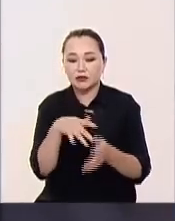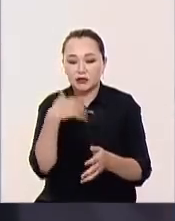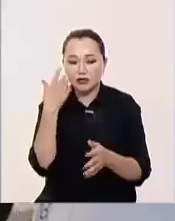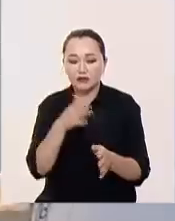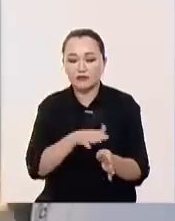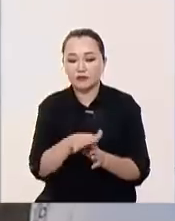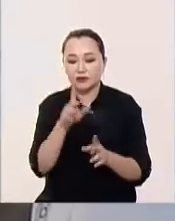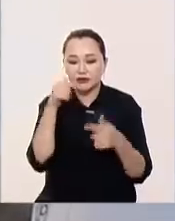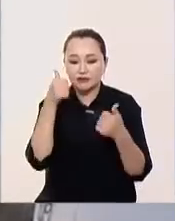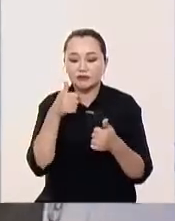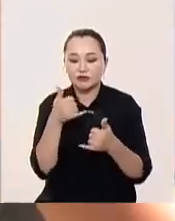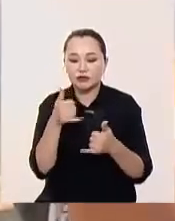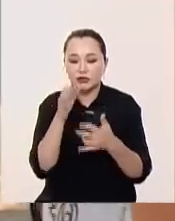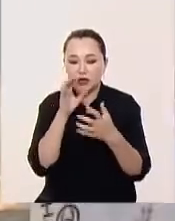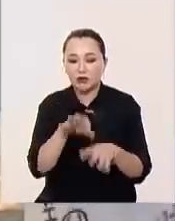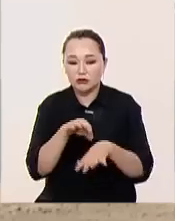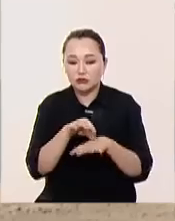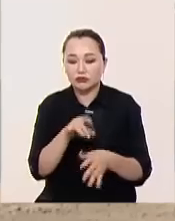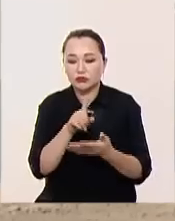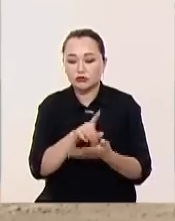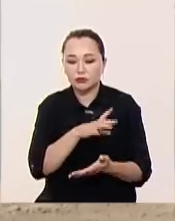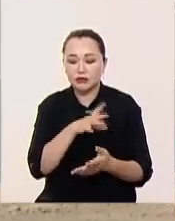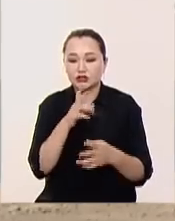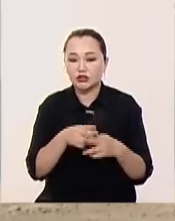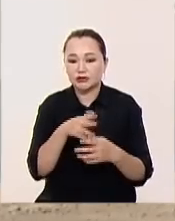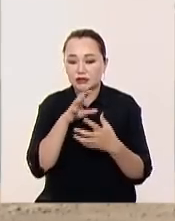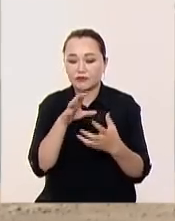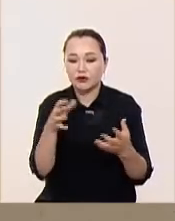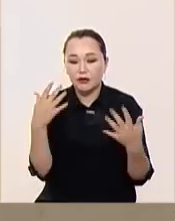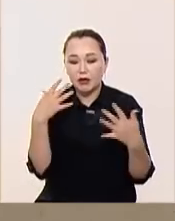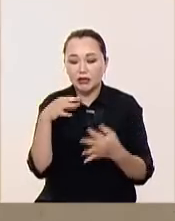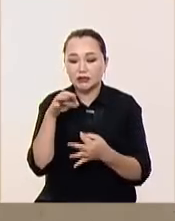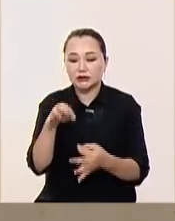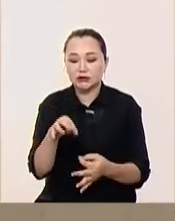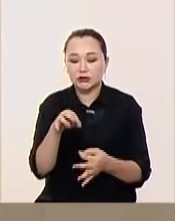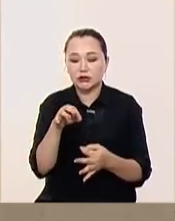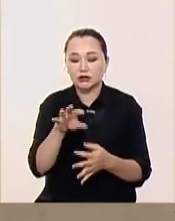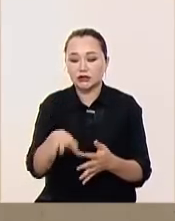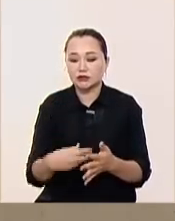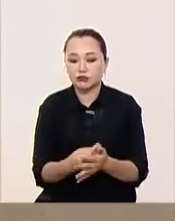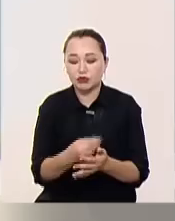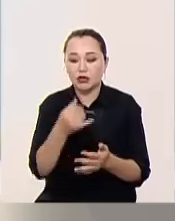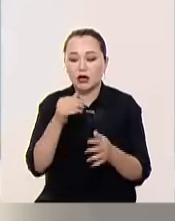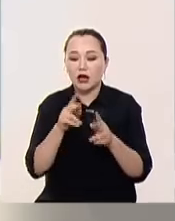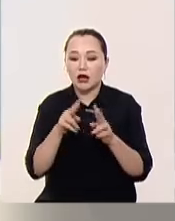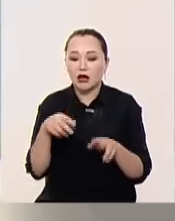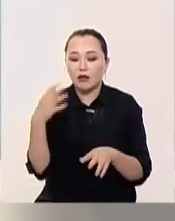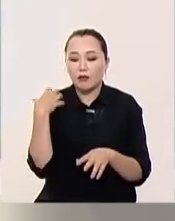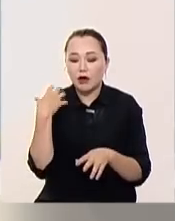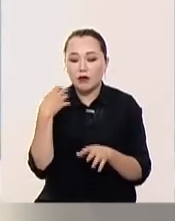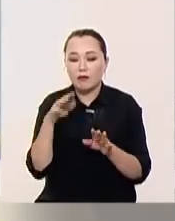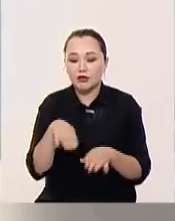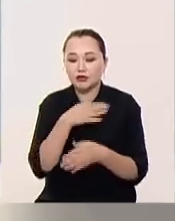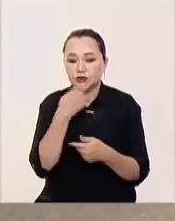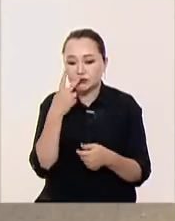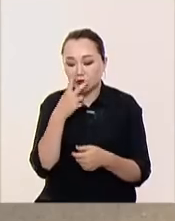бастайтыны белгісіз. Әзірге ауыл халқын тасуы тиіс темір тұлпарлар автопаркте әлде қаңтарылып тұр. Ал бекет басшылығы орында жоқ. Соған